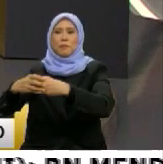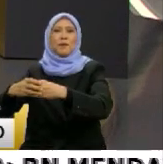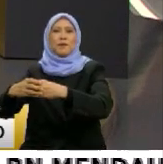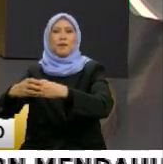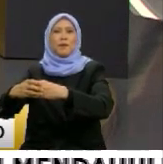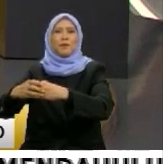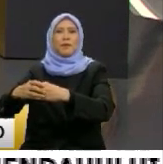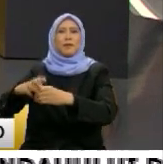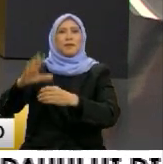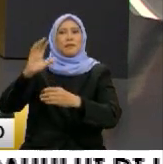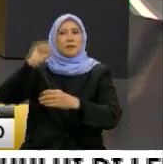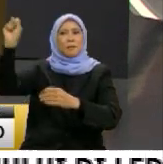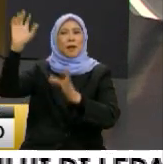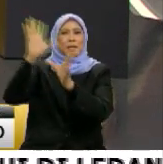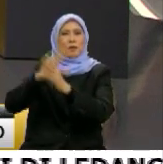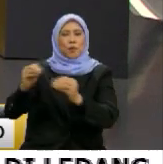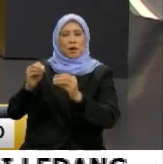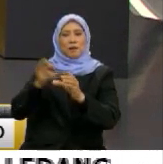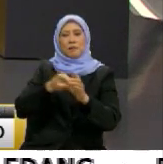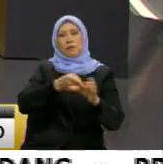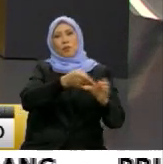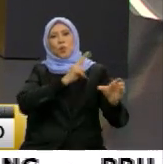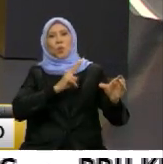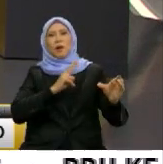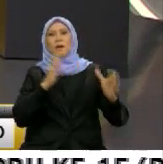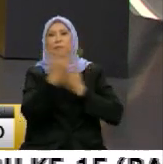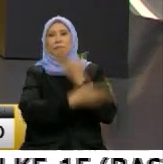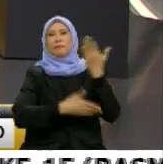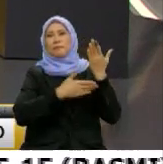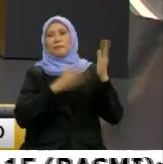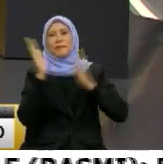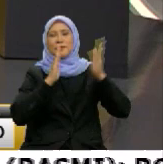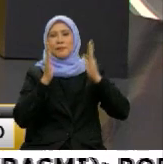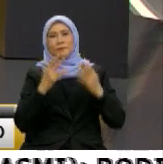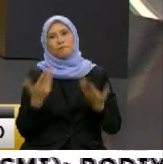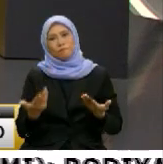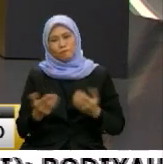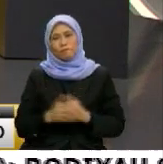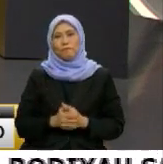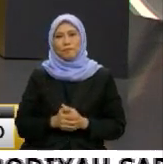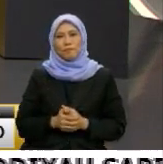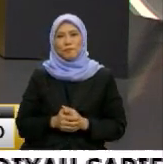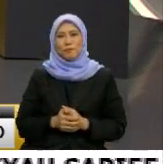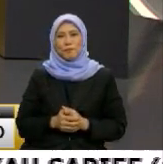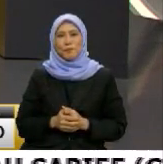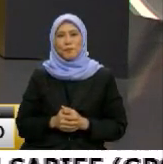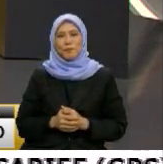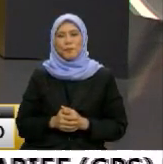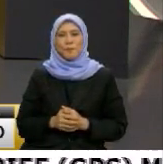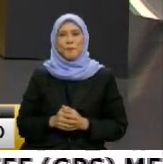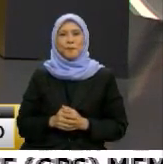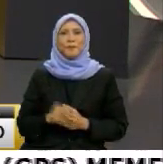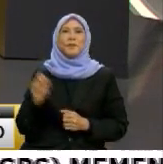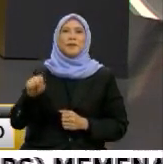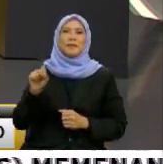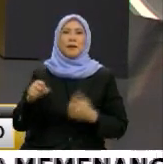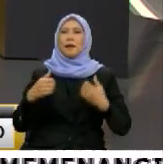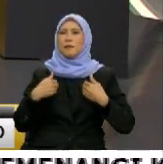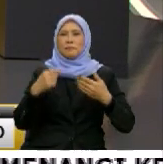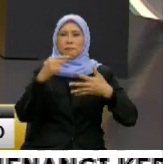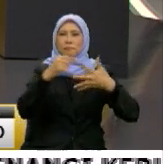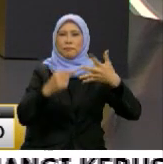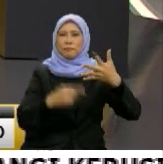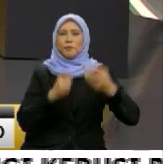bawa Sarawak keluar daripada Malaysia. The whole pretext of that is because of MA63. Because itu je. Because ada